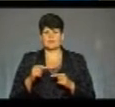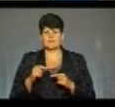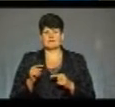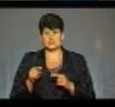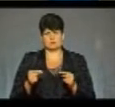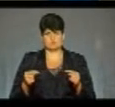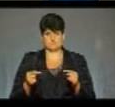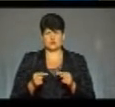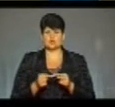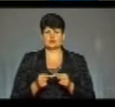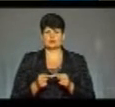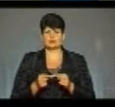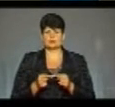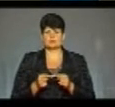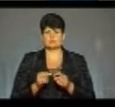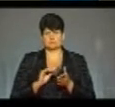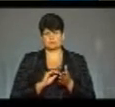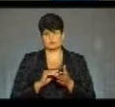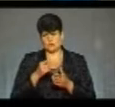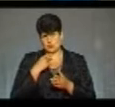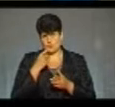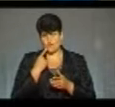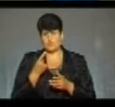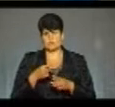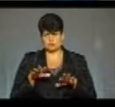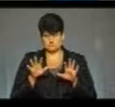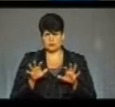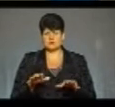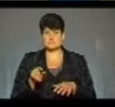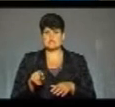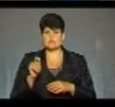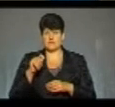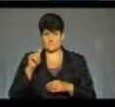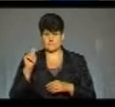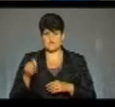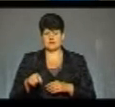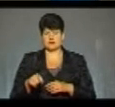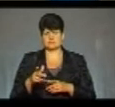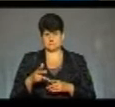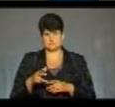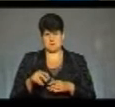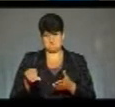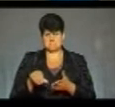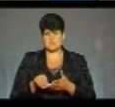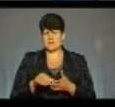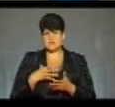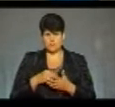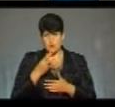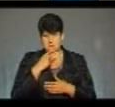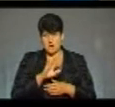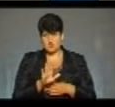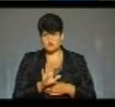він чітко означує цю позицію вже як провладний представник, не як своє